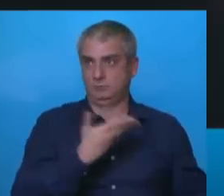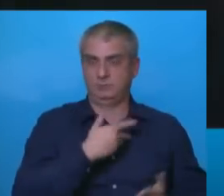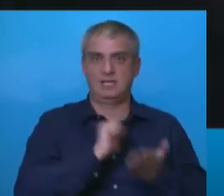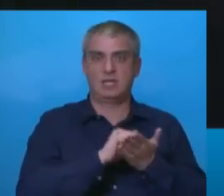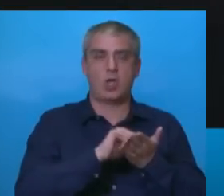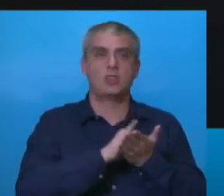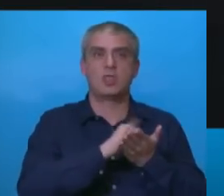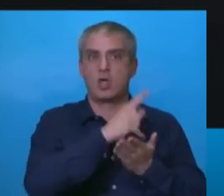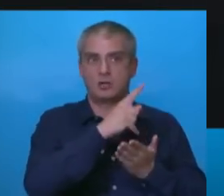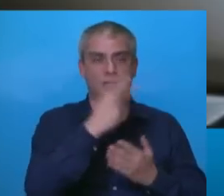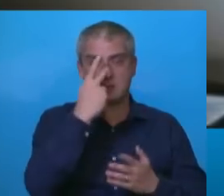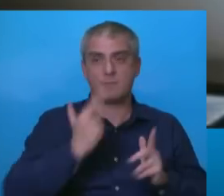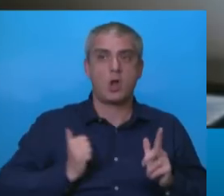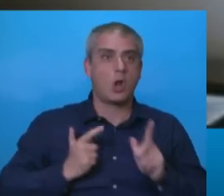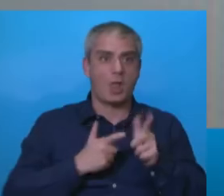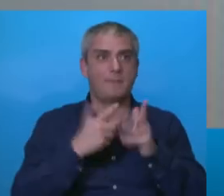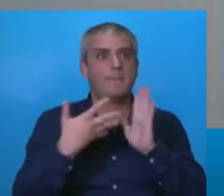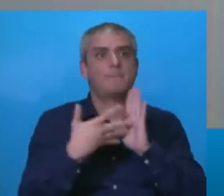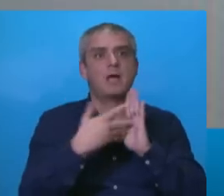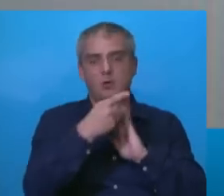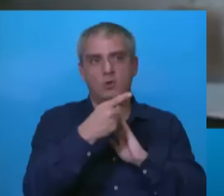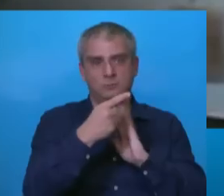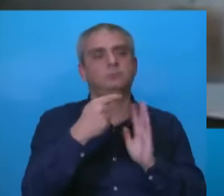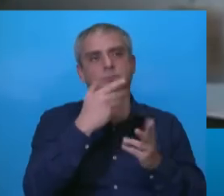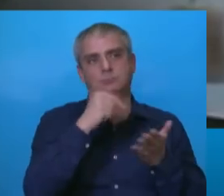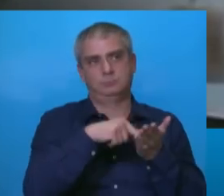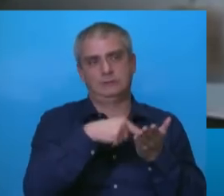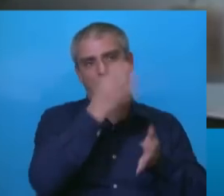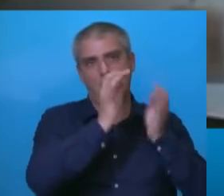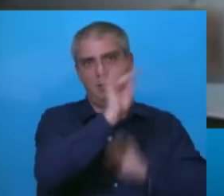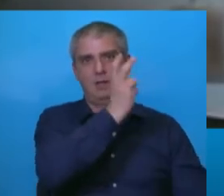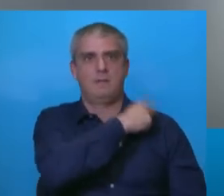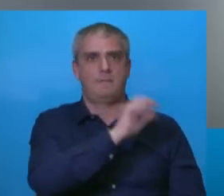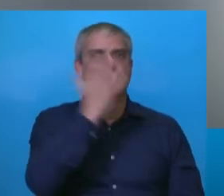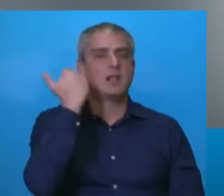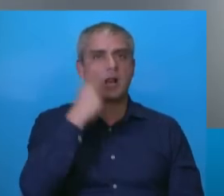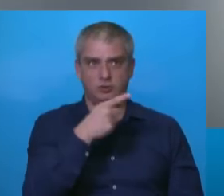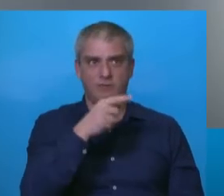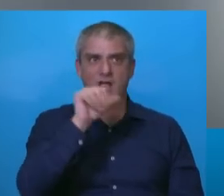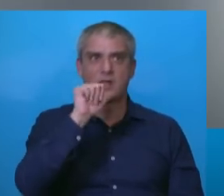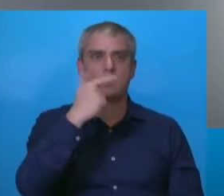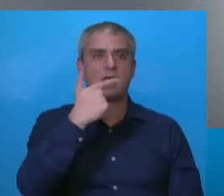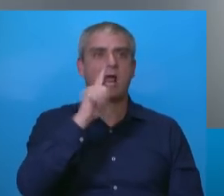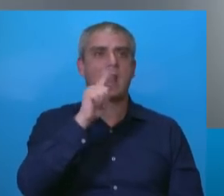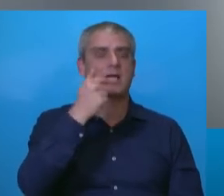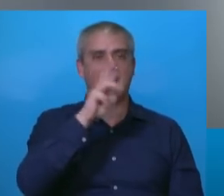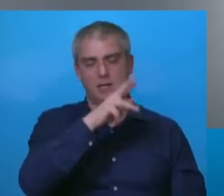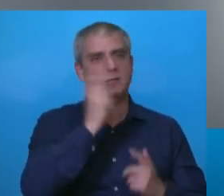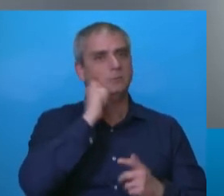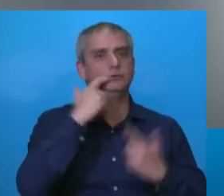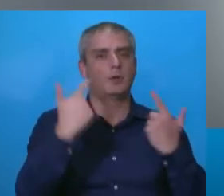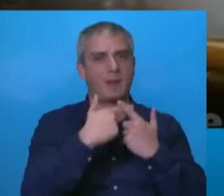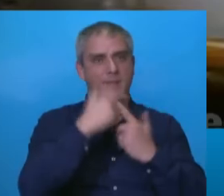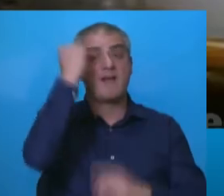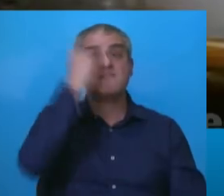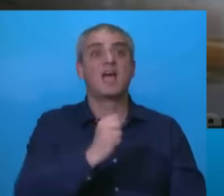יורק טיימס, נראים הלוחמים במהלך החקירות שהובילו להעמדתו לדין של מפקדם לשעבר, אדוארד גלגר, בגין פשעי מלחמה